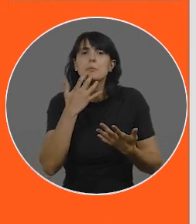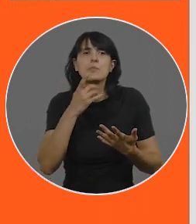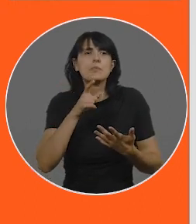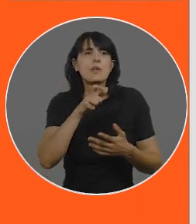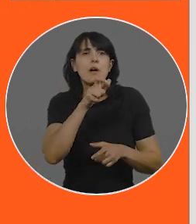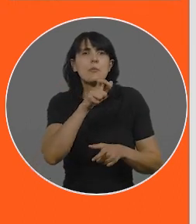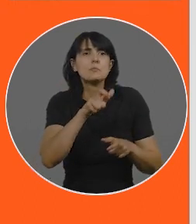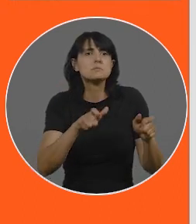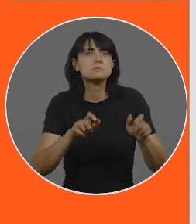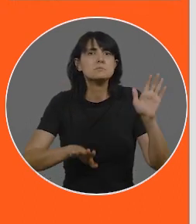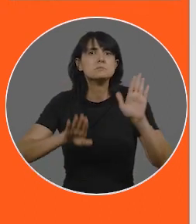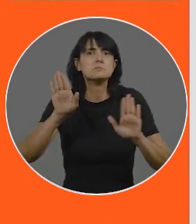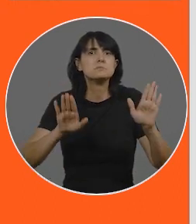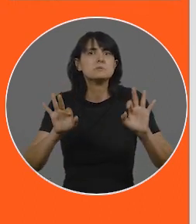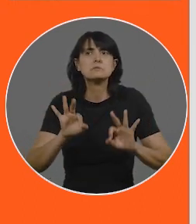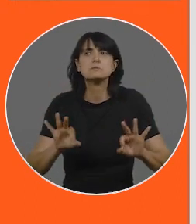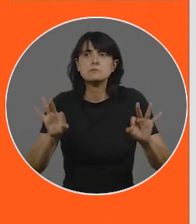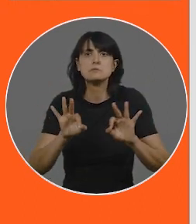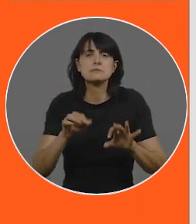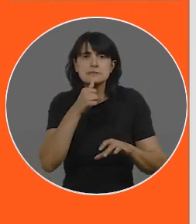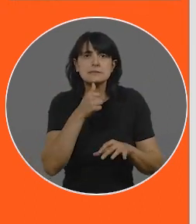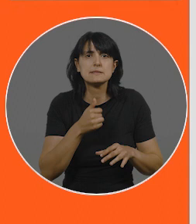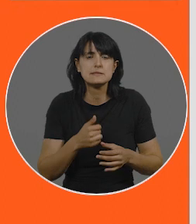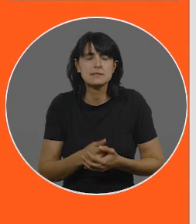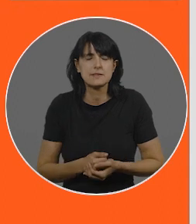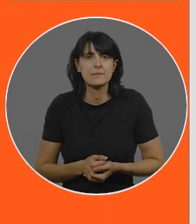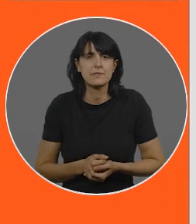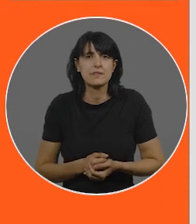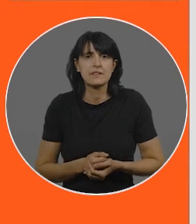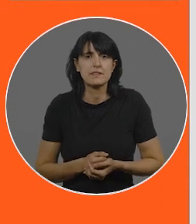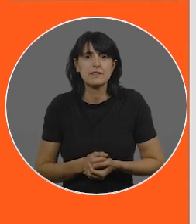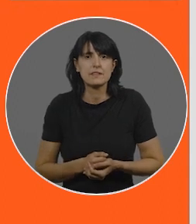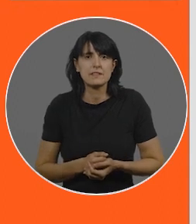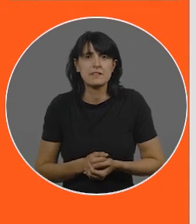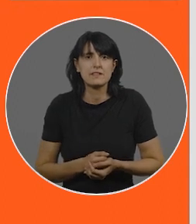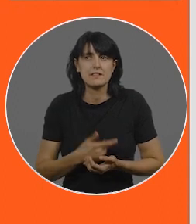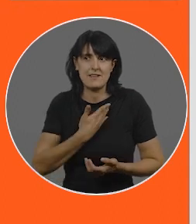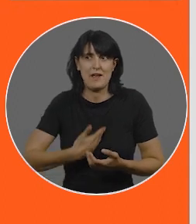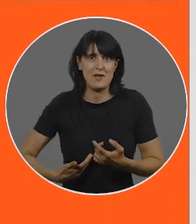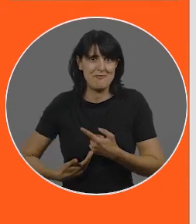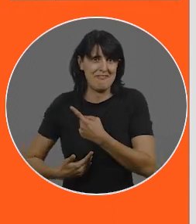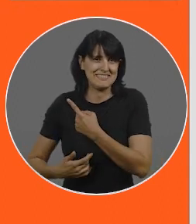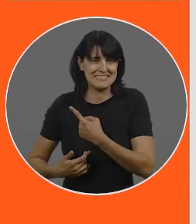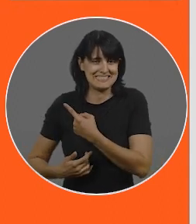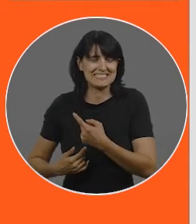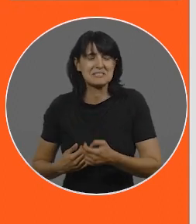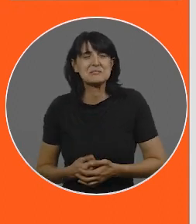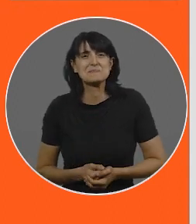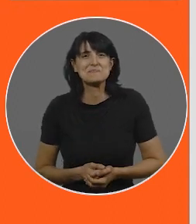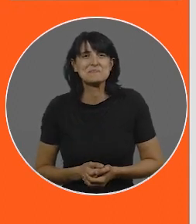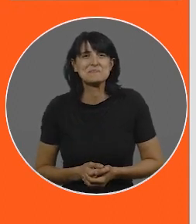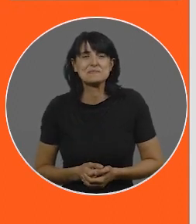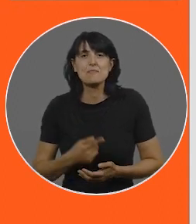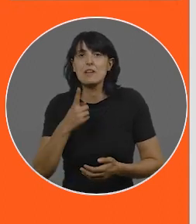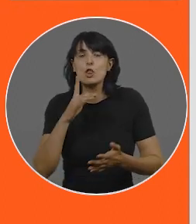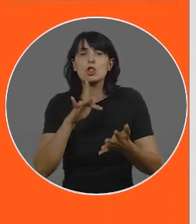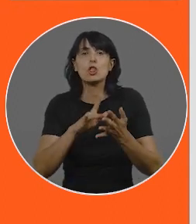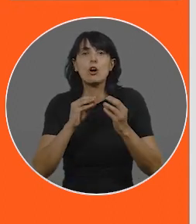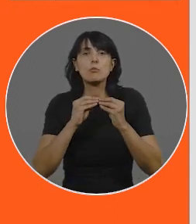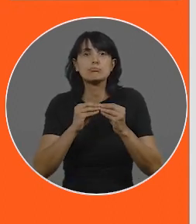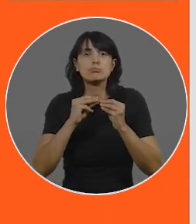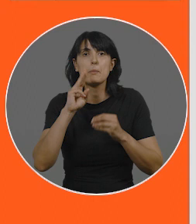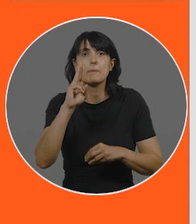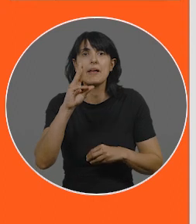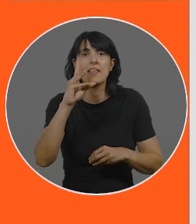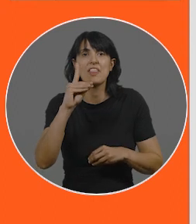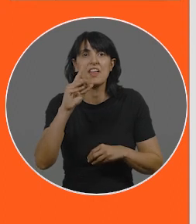fer... A veure, qui no ha aixecat la mà? Aquí les jefes. Clar, què fas quan has